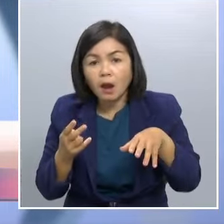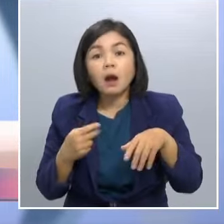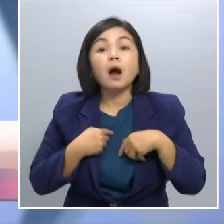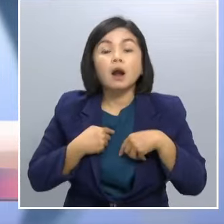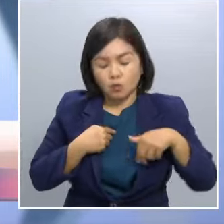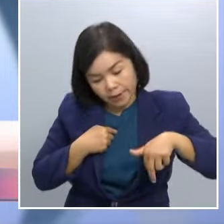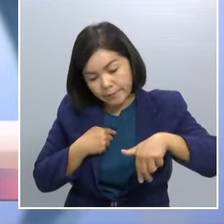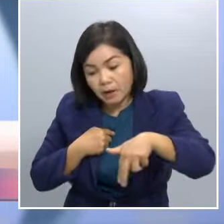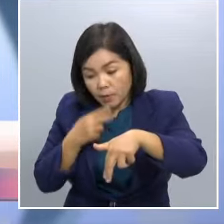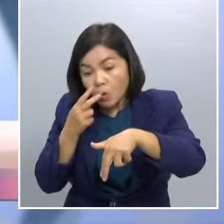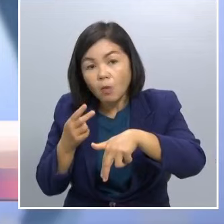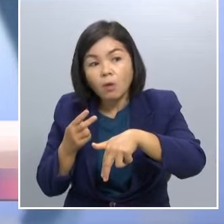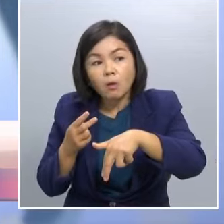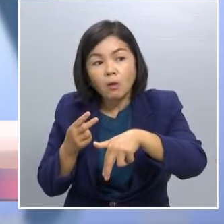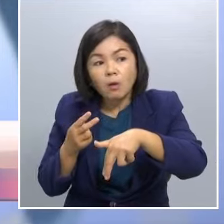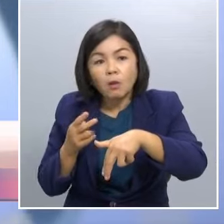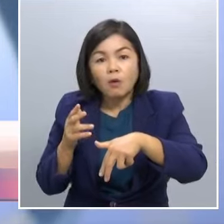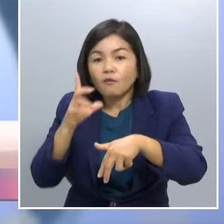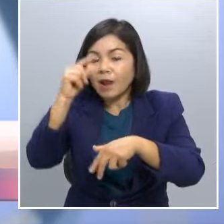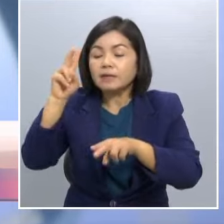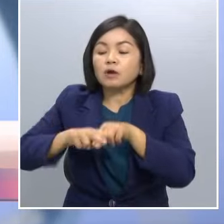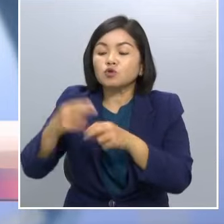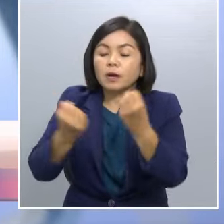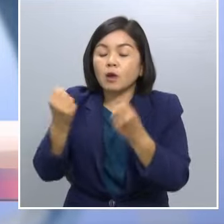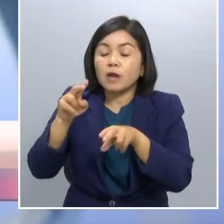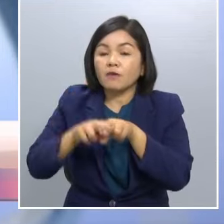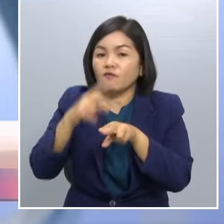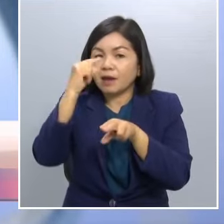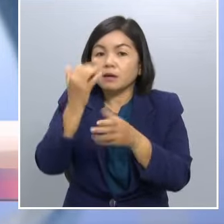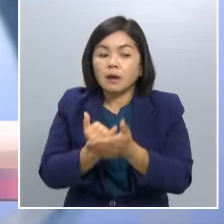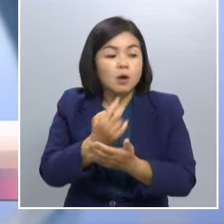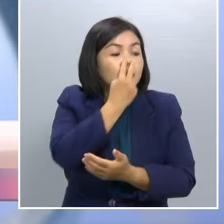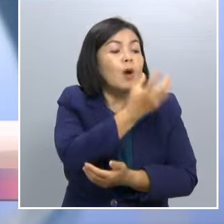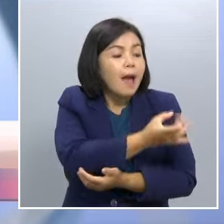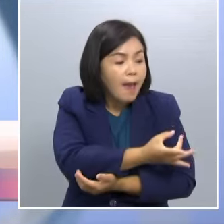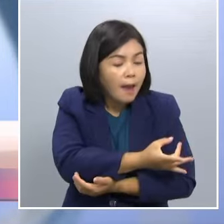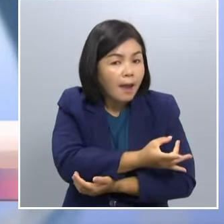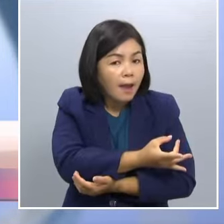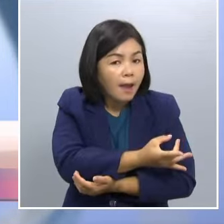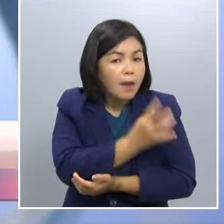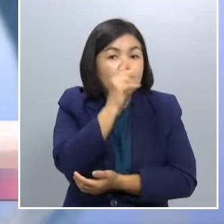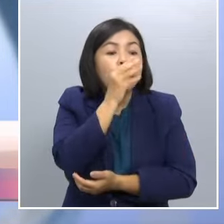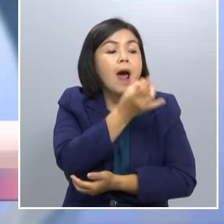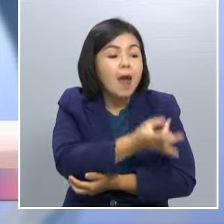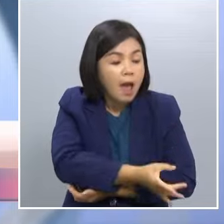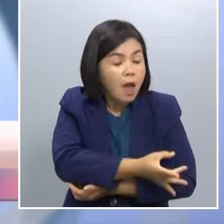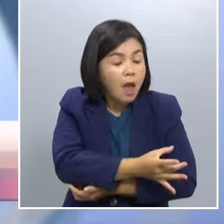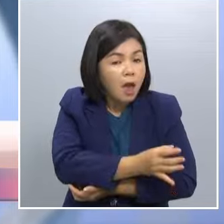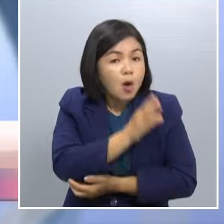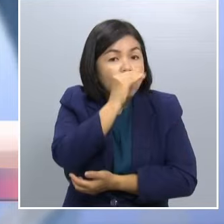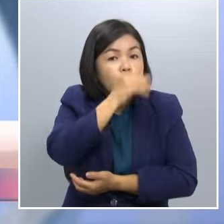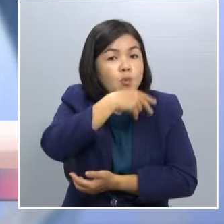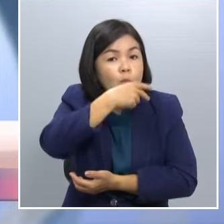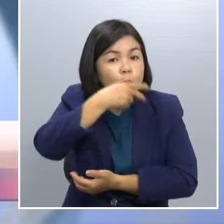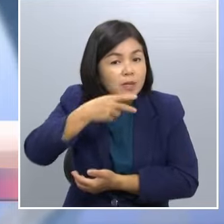ยเดินไปทีนี้มานั่งอยู่บนรถเขาก็บอกว่าเบิ่งหยังผมมีหยัง เขาพูดไทยหรือพูดลาวหรือพูดฝรั่